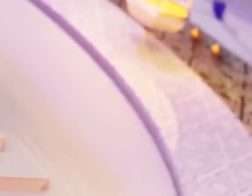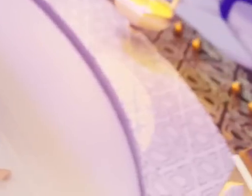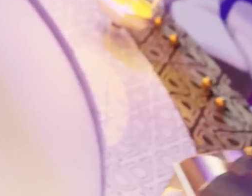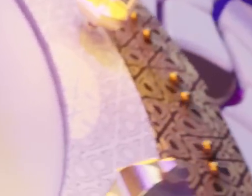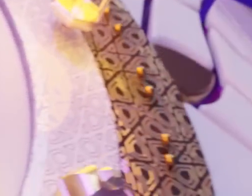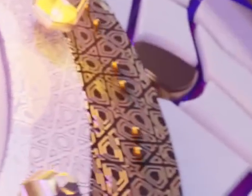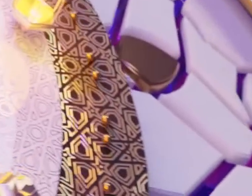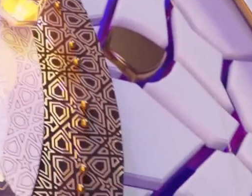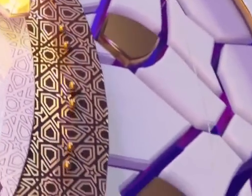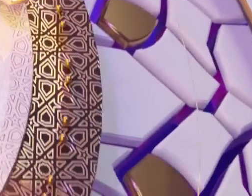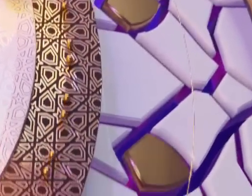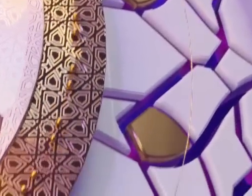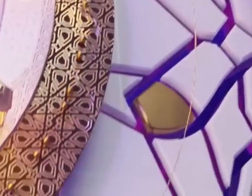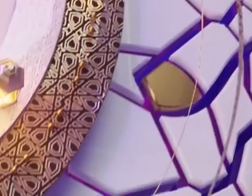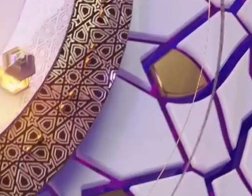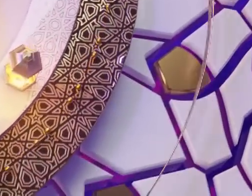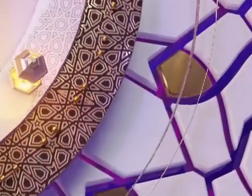رَبَّ